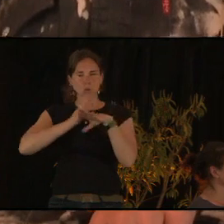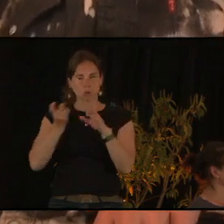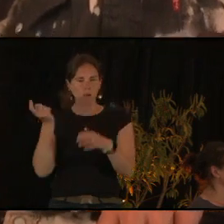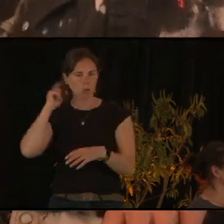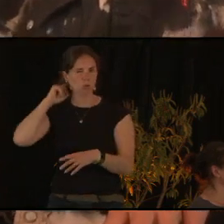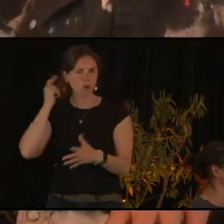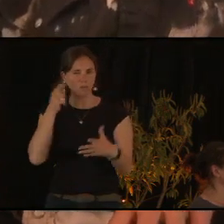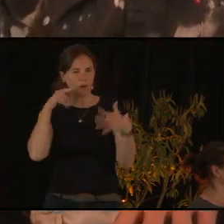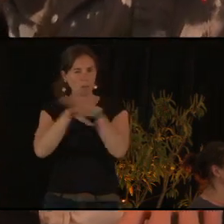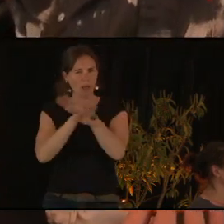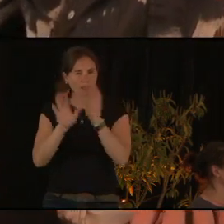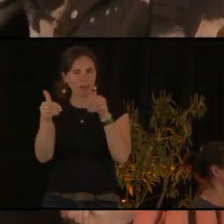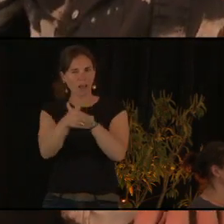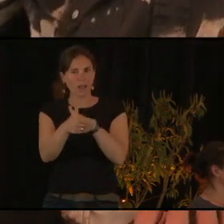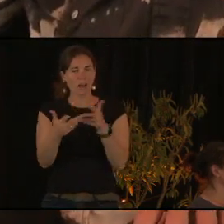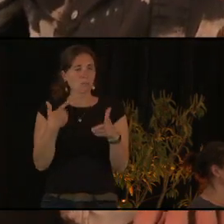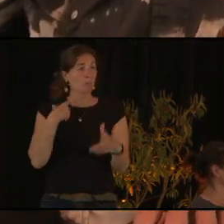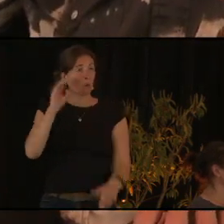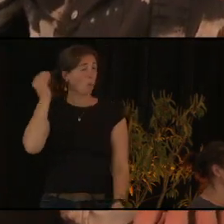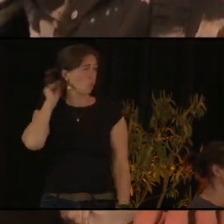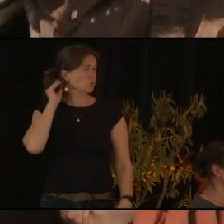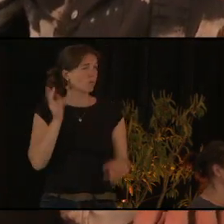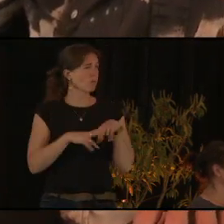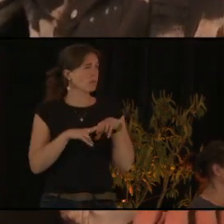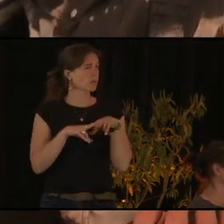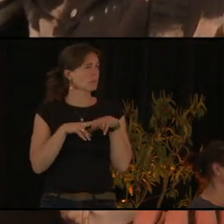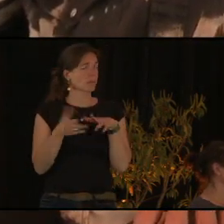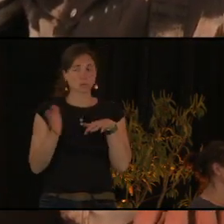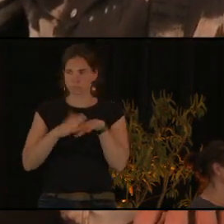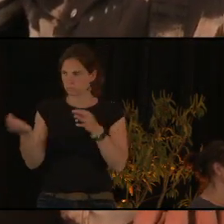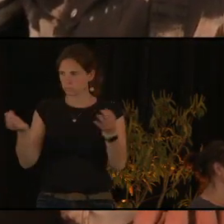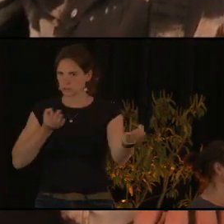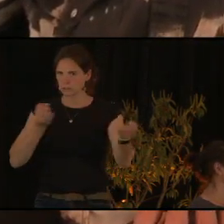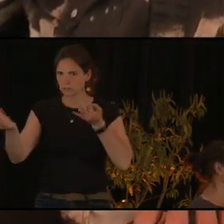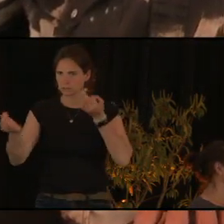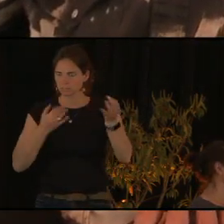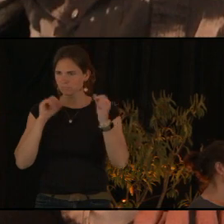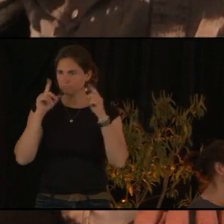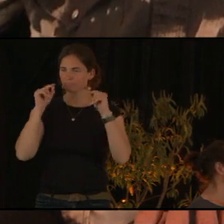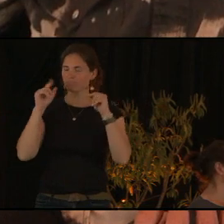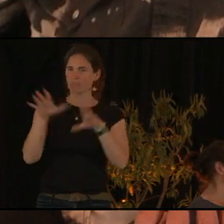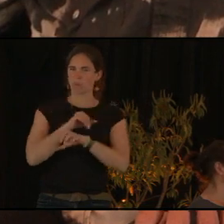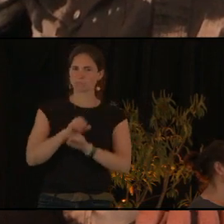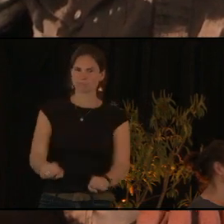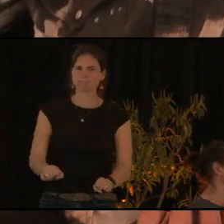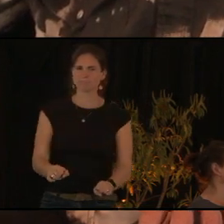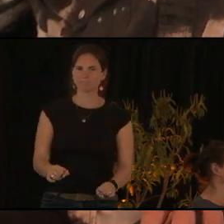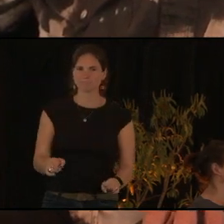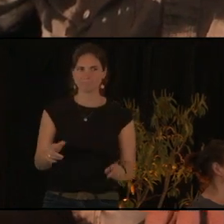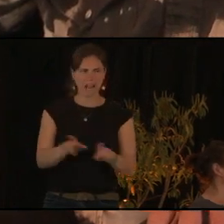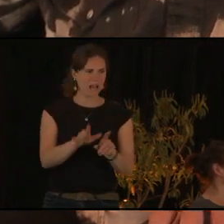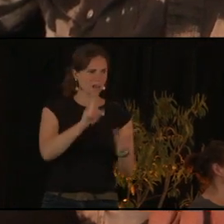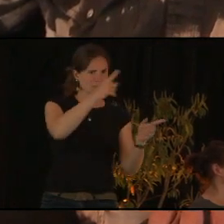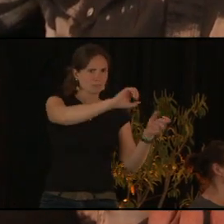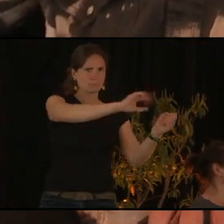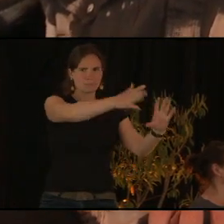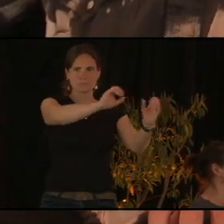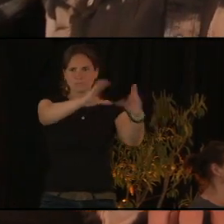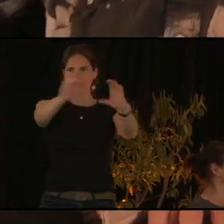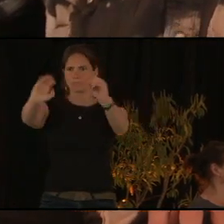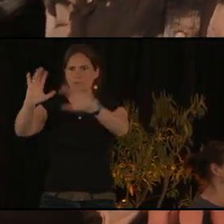le coup je me suis renseignée parce que j'avais oublié, donc j'ai dû appeler mon père pour dire comment tu fais pour faire ça. Mais il y a plein de petites choses comme ça